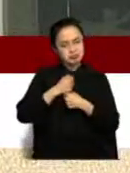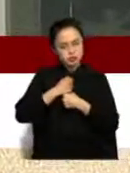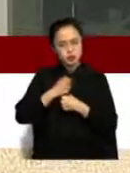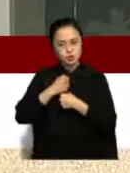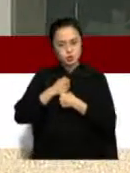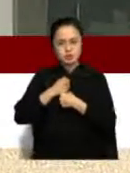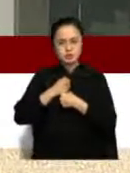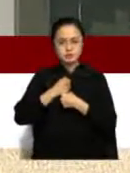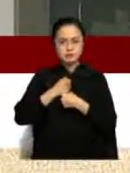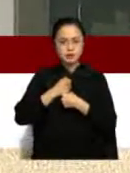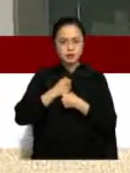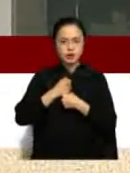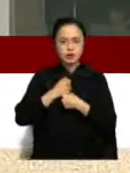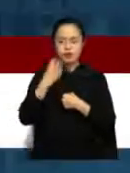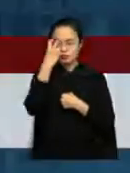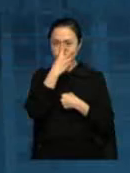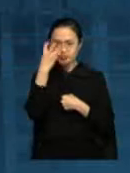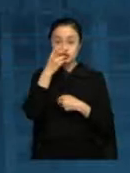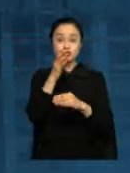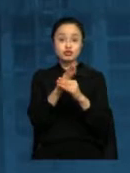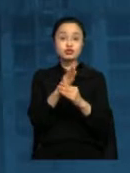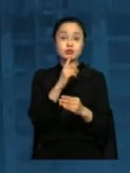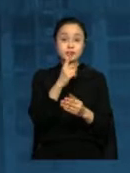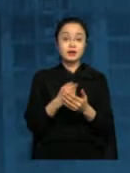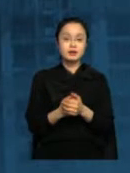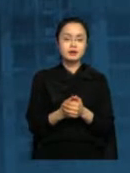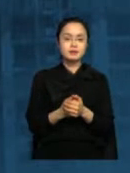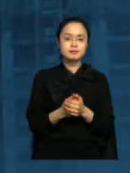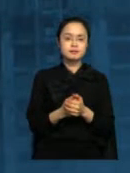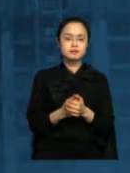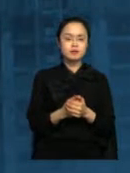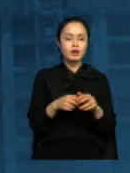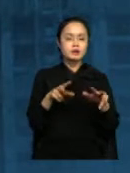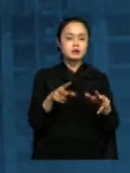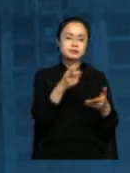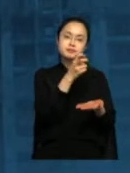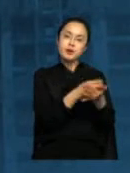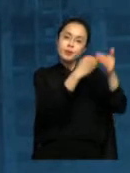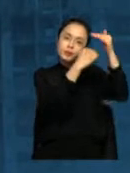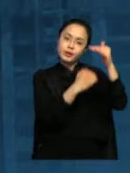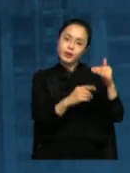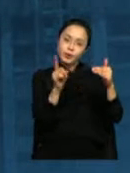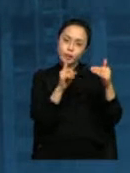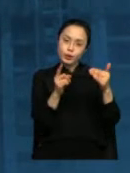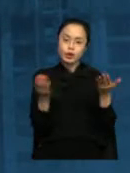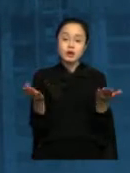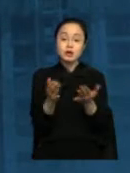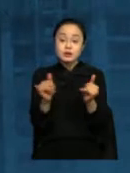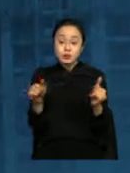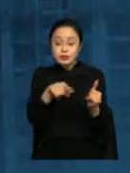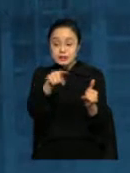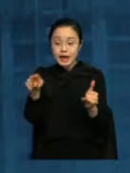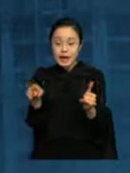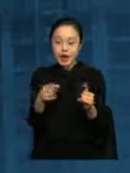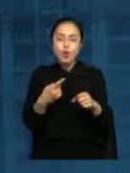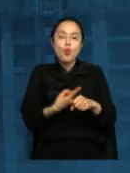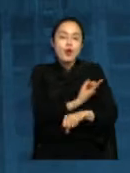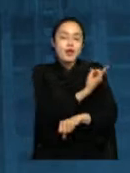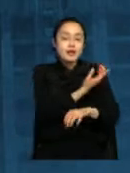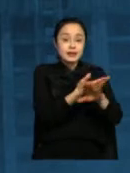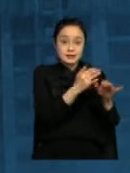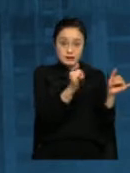거잖아요. 법에다 근거가 다 있으니까. 현재 관련 법에 따르면 공사장에는 관계 근로자가 아닌 사람들의 출입을 통제해야